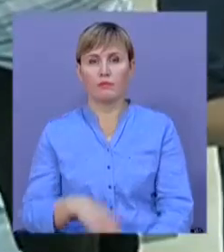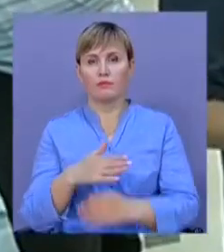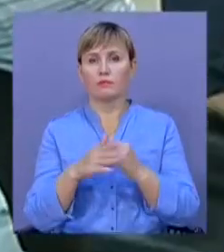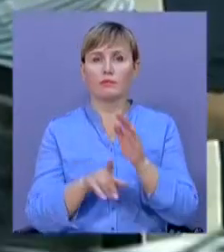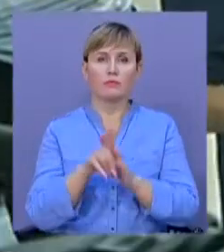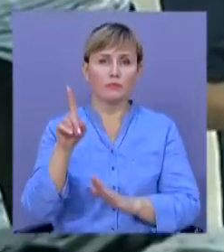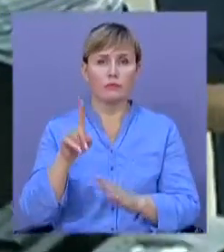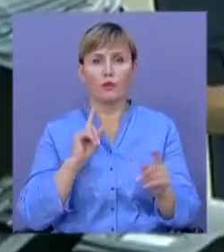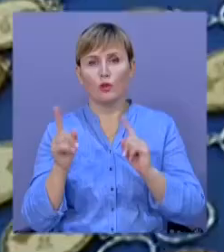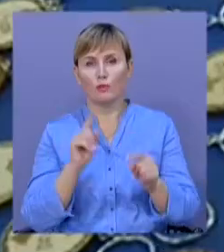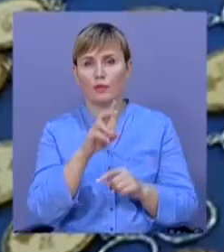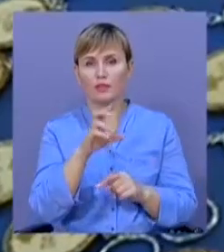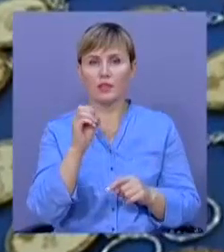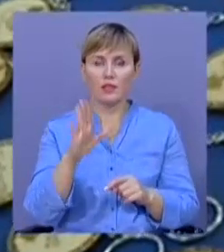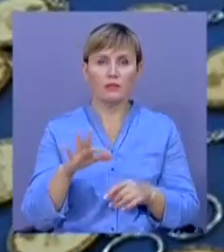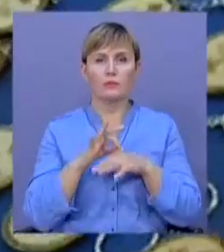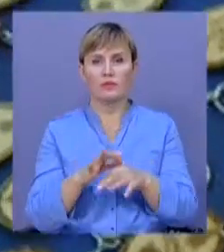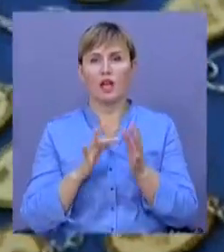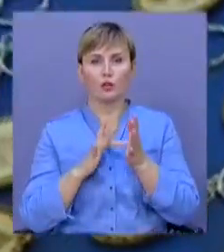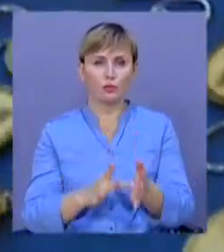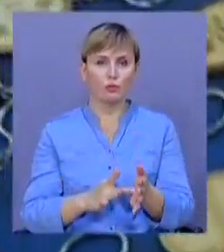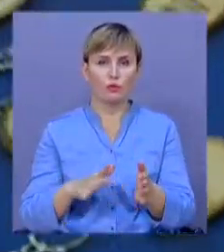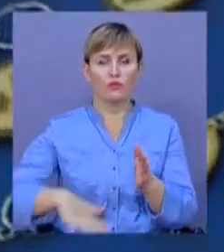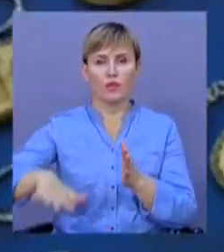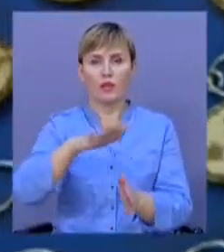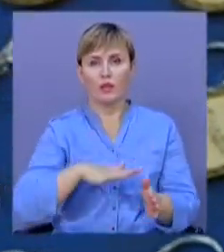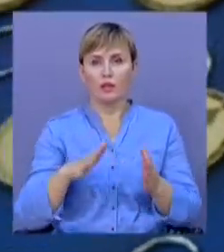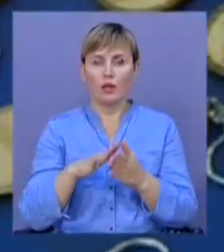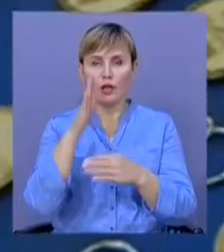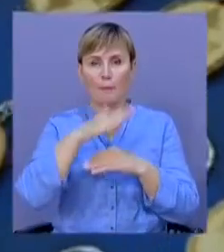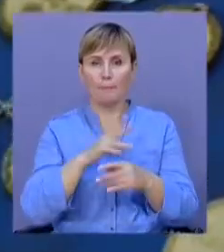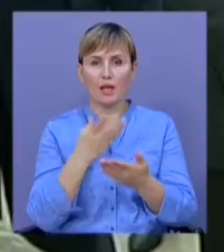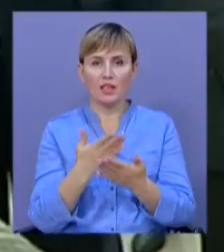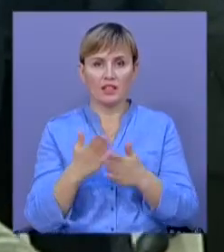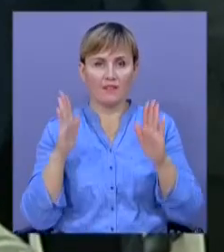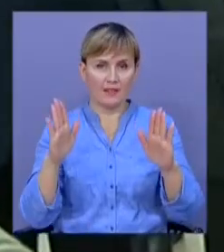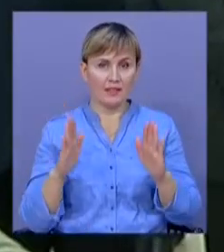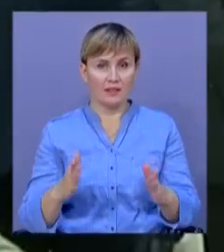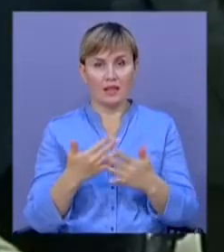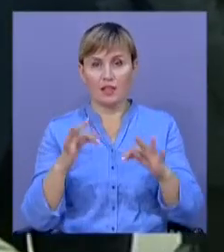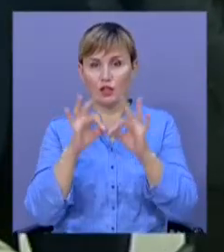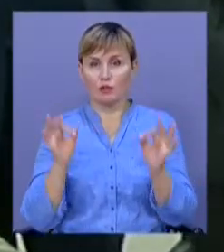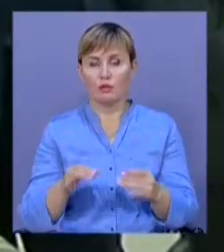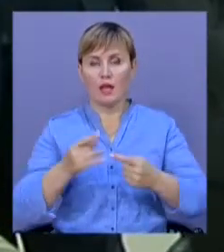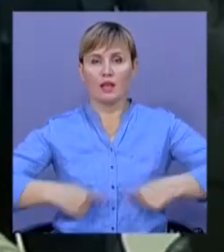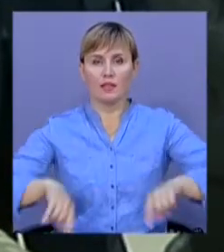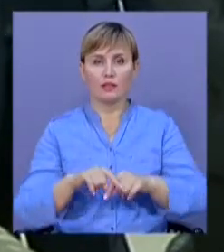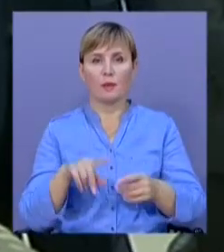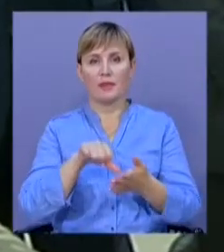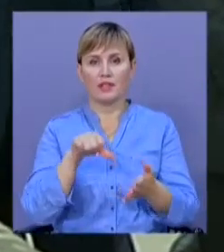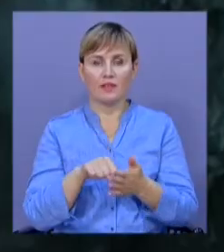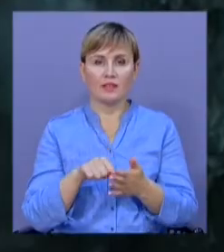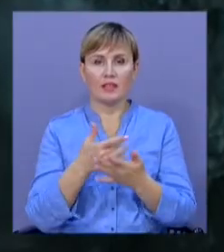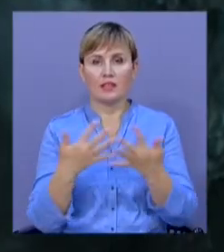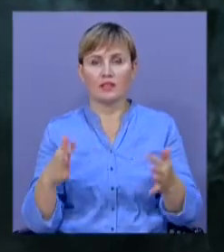началом форума для Бакытжана Сагынтаева провели экскурсию в фойе Дома дружбы, Акиму показали выставку прикладных искусств. Ее организовали представители